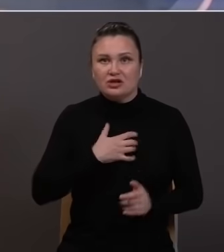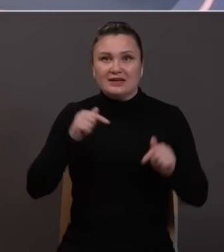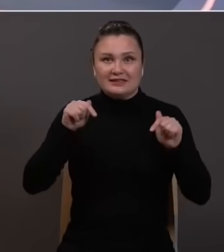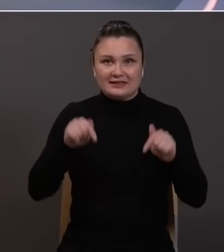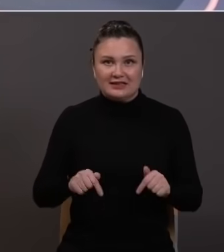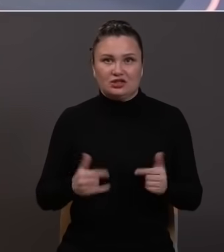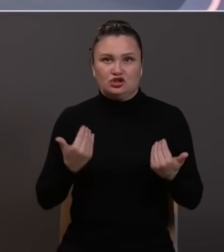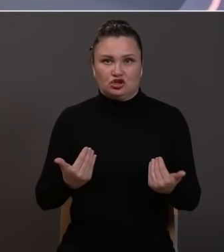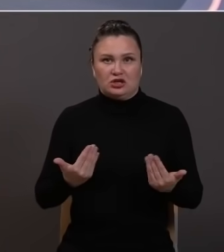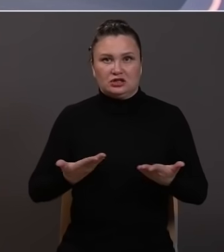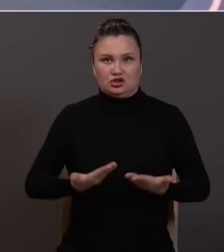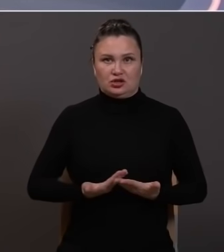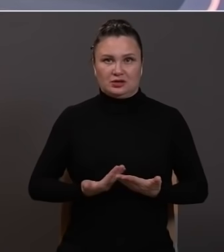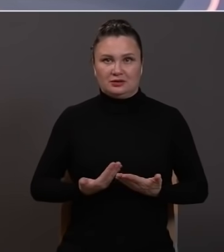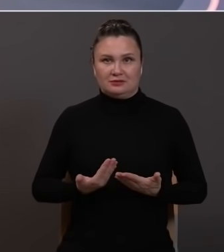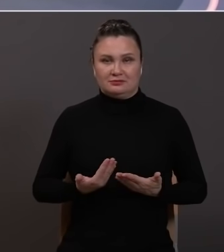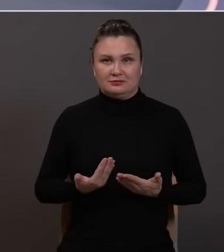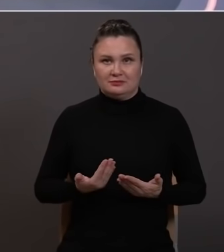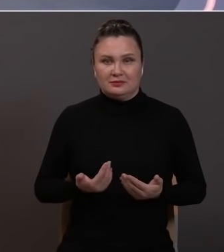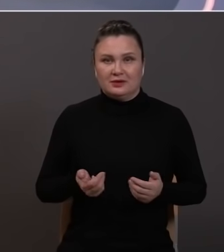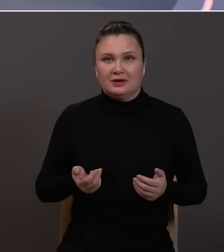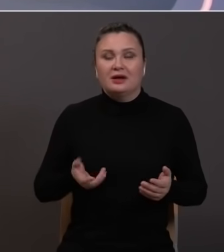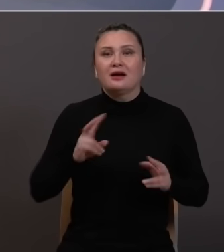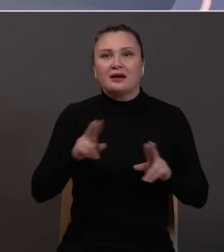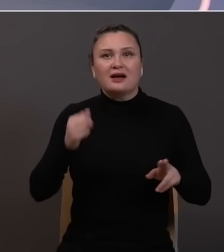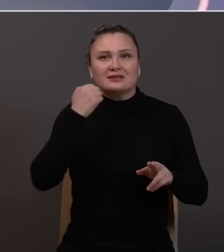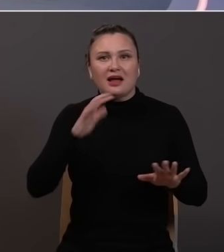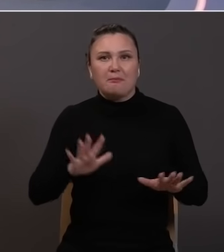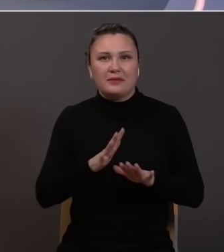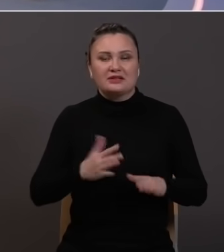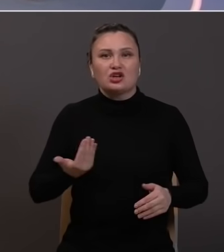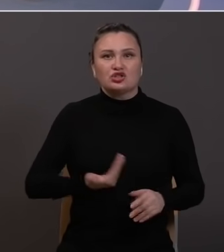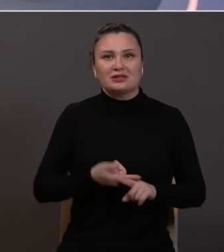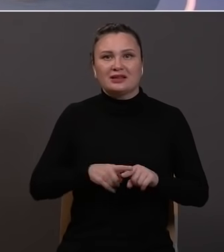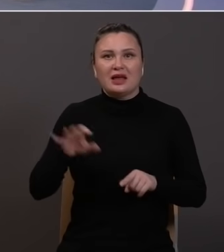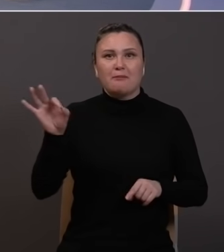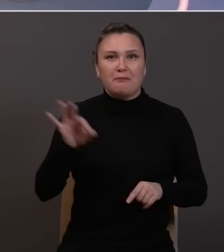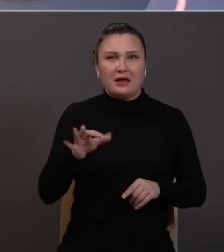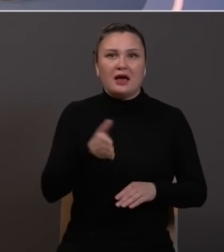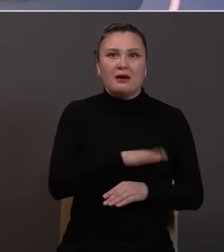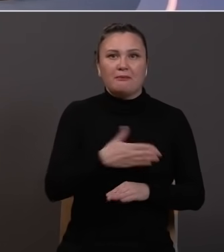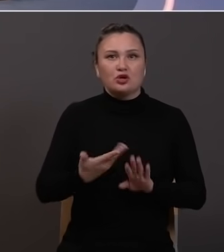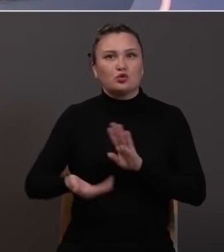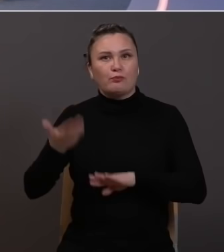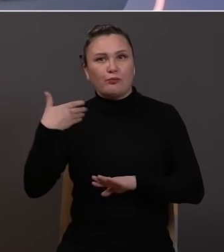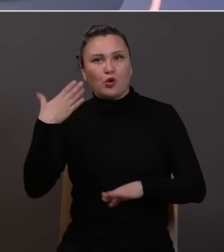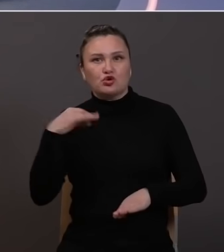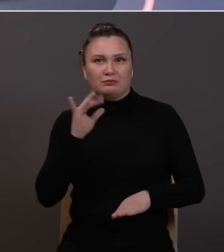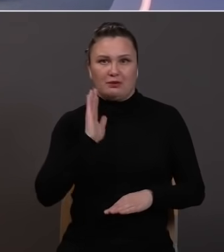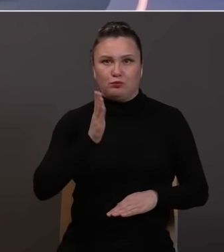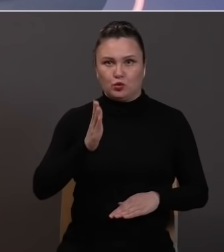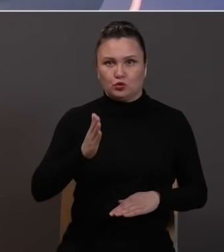здесь и сейчас жить, вот, как говорится, вот, как есть старая песня, очень хорошая, что жизнь — это миг между прошлым и будущим, и вот именно он называется жизнь. И